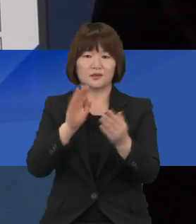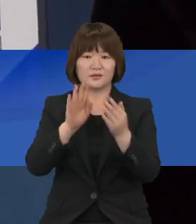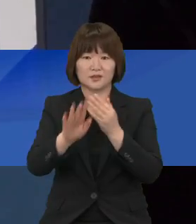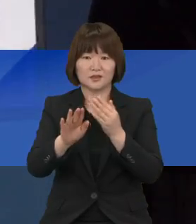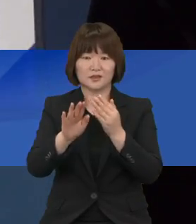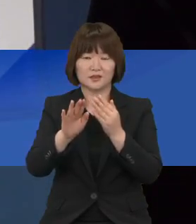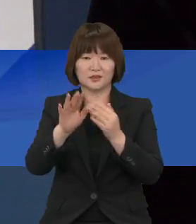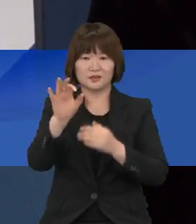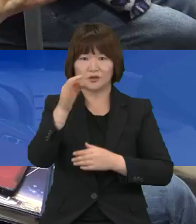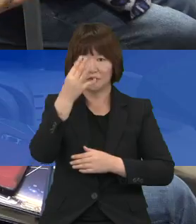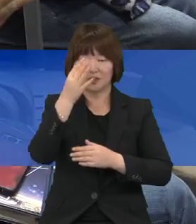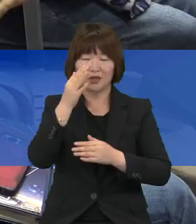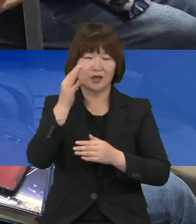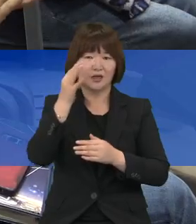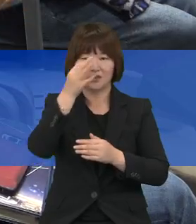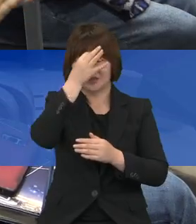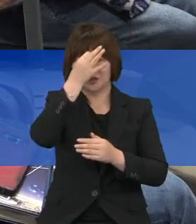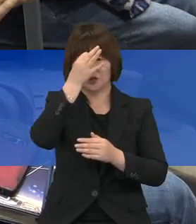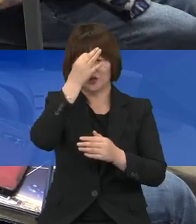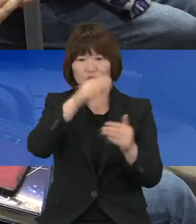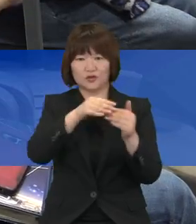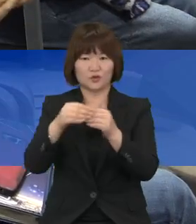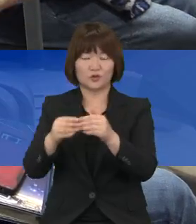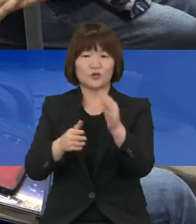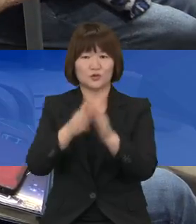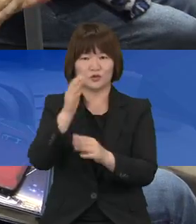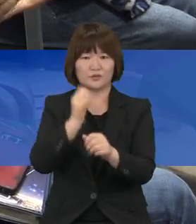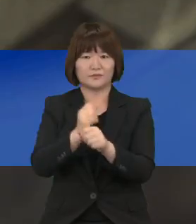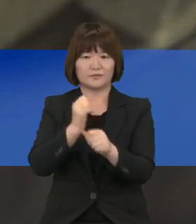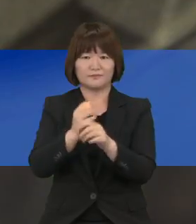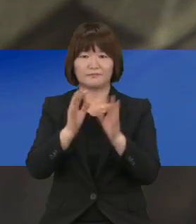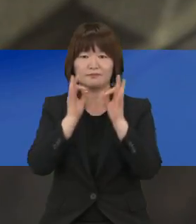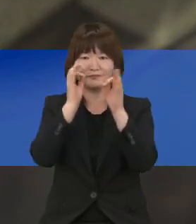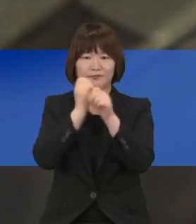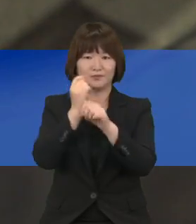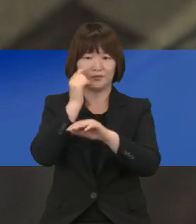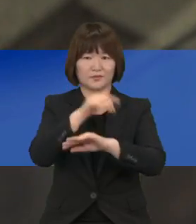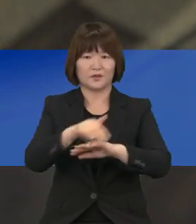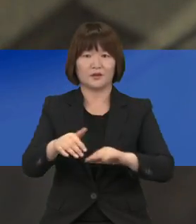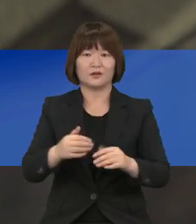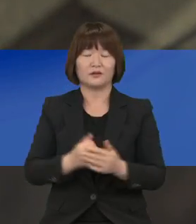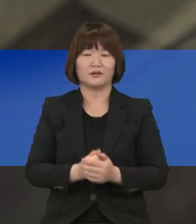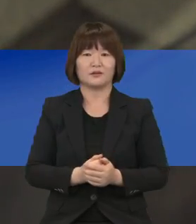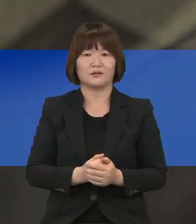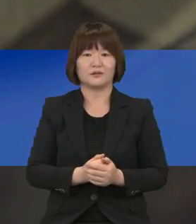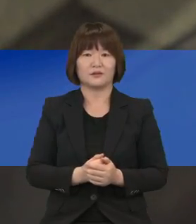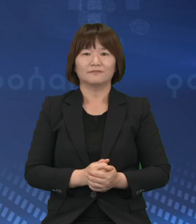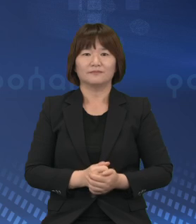인공지능과 같은 차세대 첨단 기술 선도 도시로 자리매김하도록 총력을 기울인다는 방침입니다.